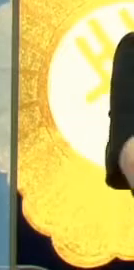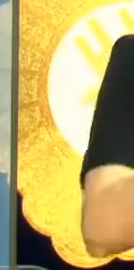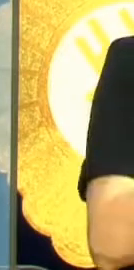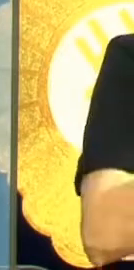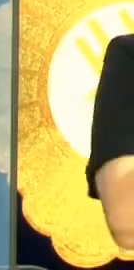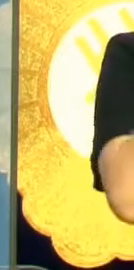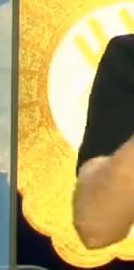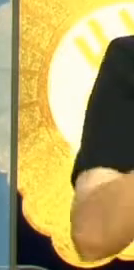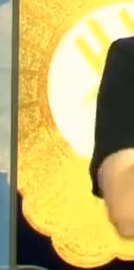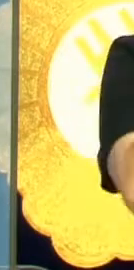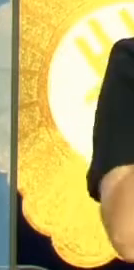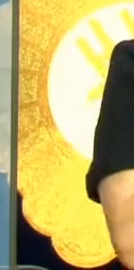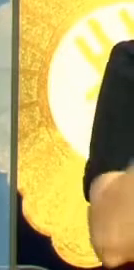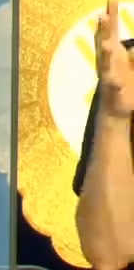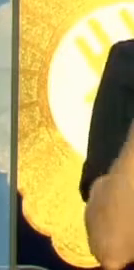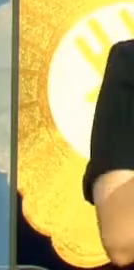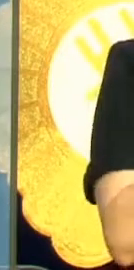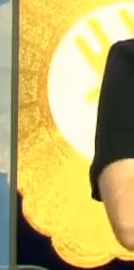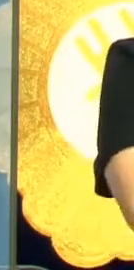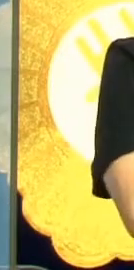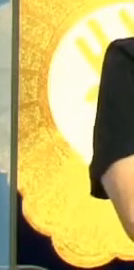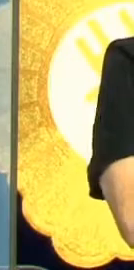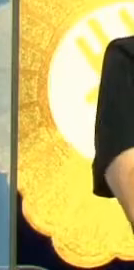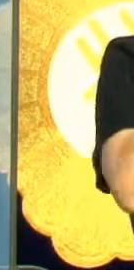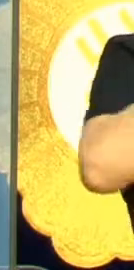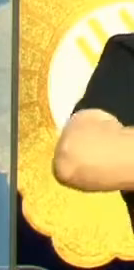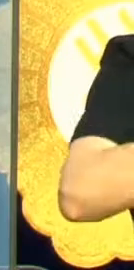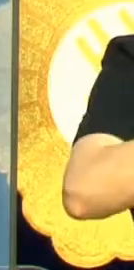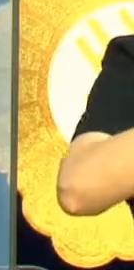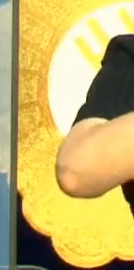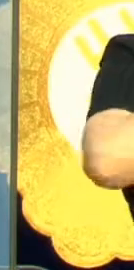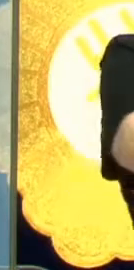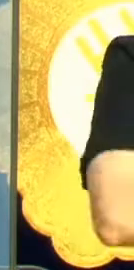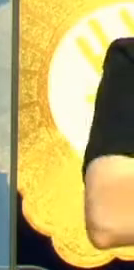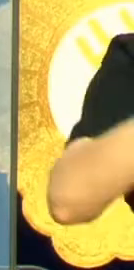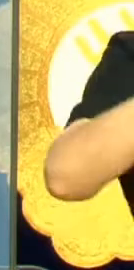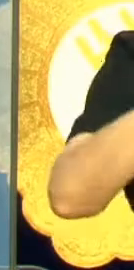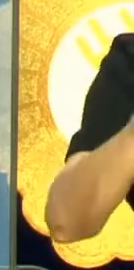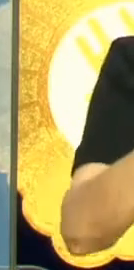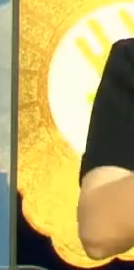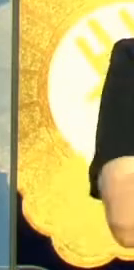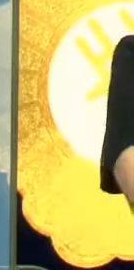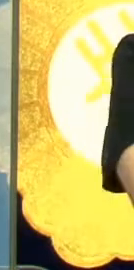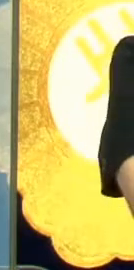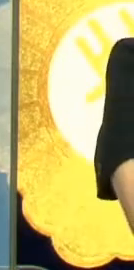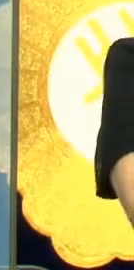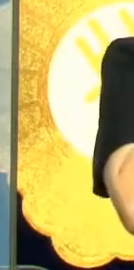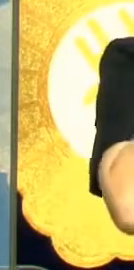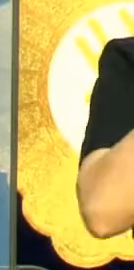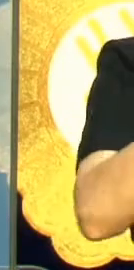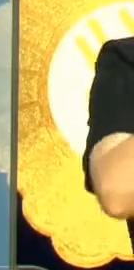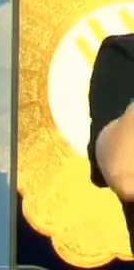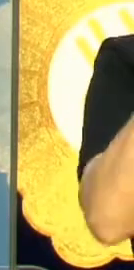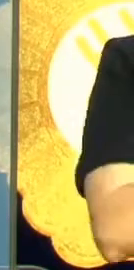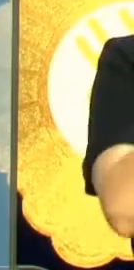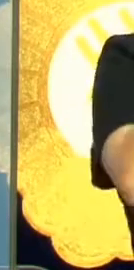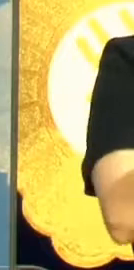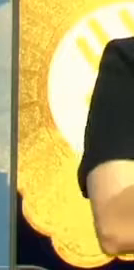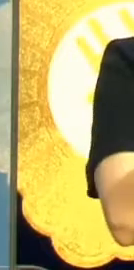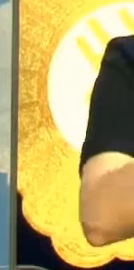그간의 사회적 합의와 질서를 무너뜨리고 자격 안마사와 비자격 안마사의 사회적 갈등을